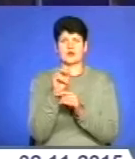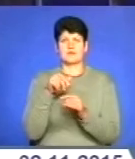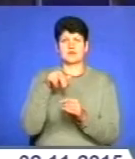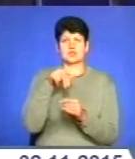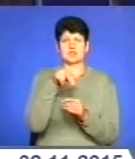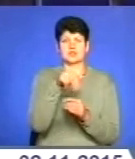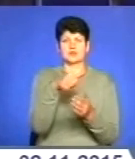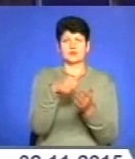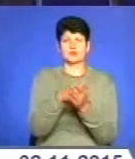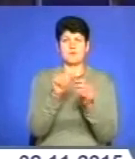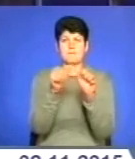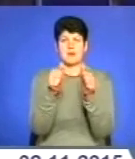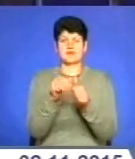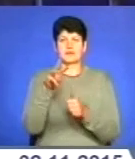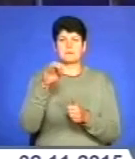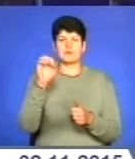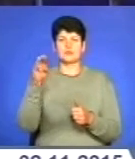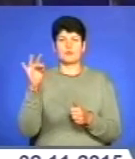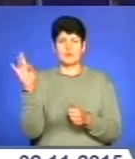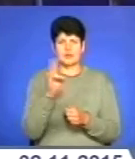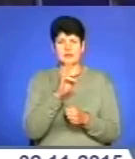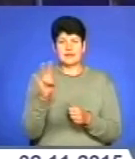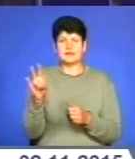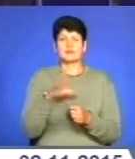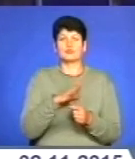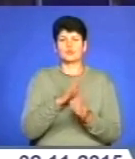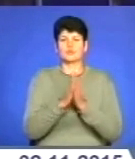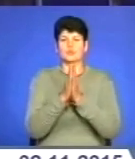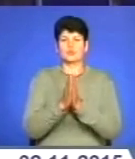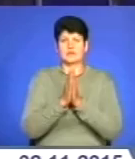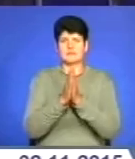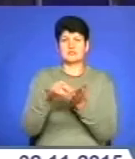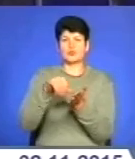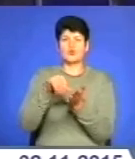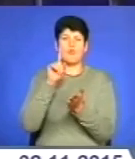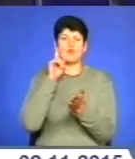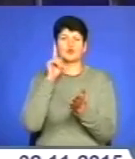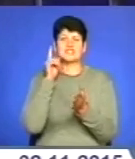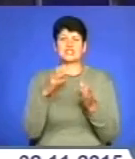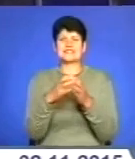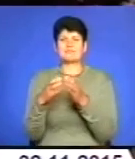пам'ятника митрополиту, де відбувся молебень та духовно-мистецька програма за участю молодіжних спільнот Тернополя.